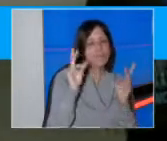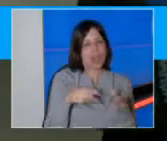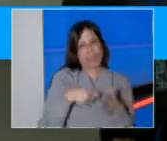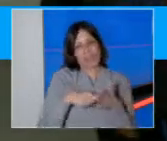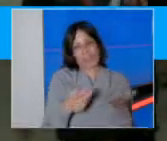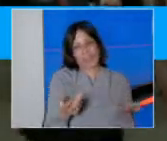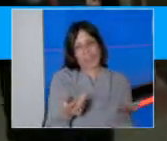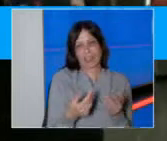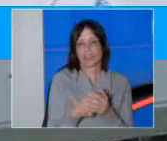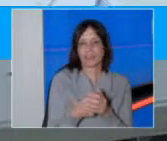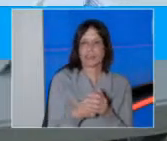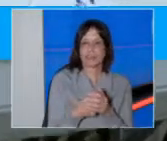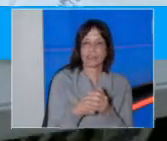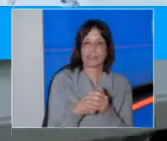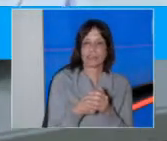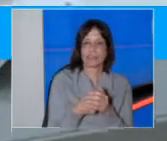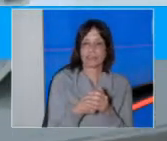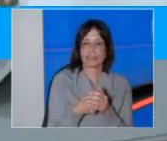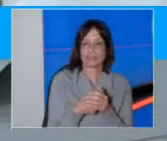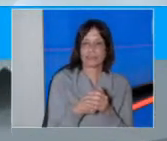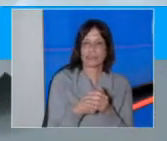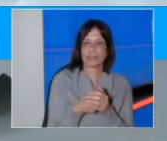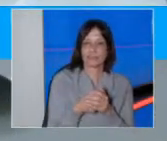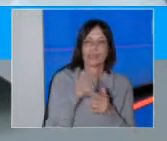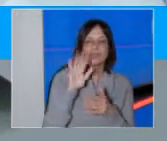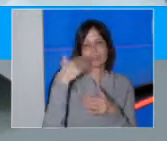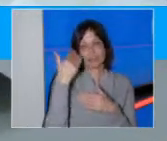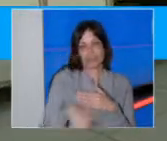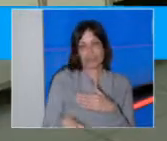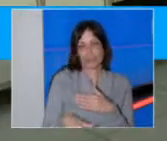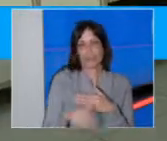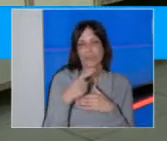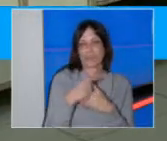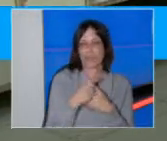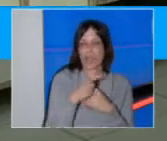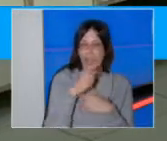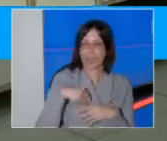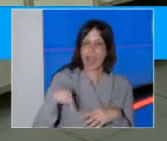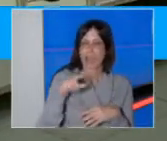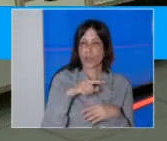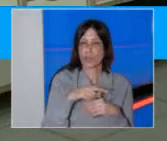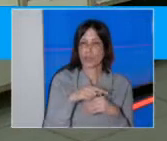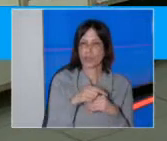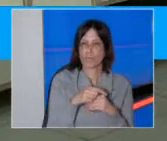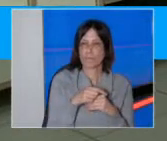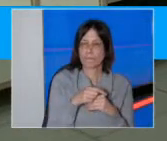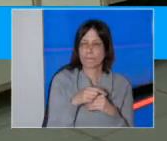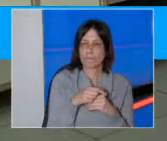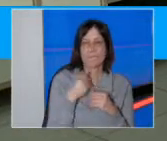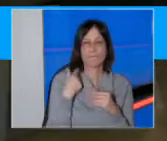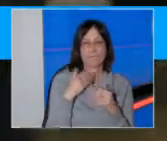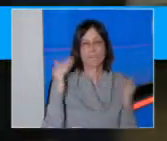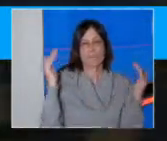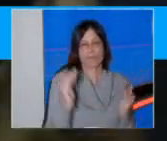אתה יודע. וגם אם בסופו של דבר אנחנו מצמצמים את